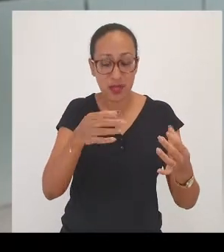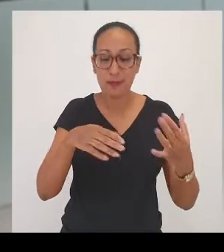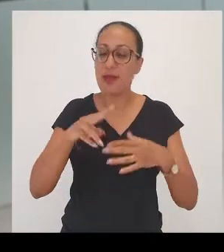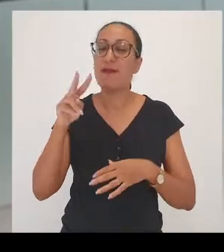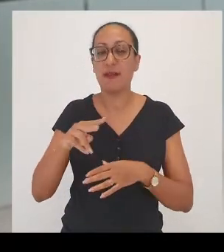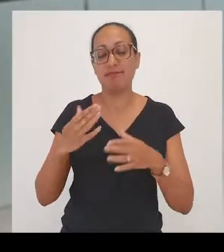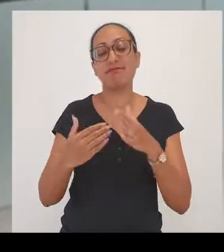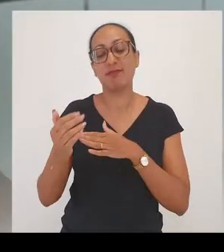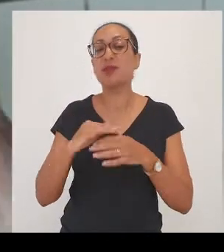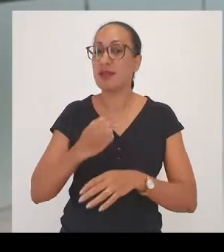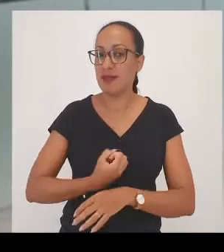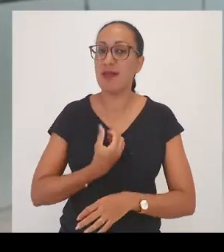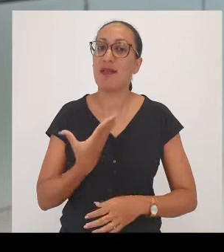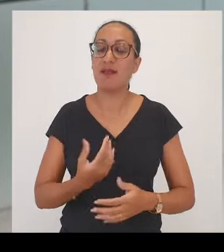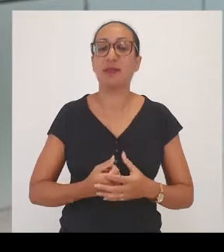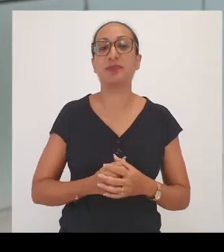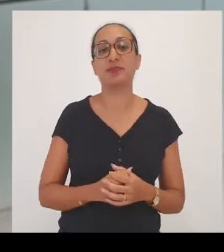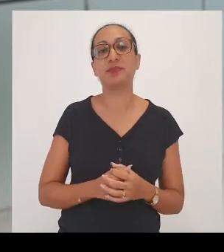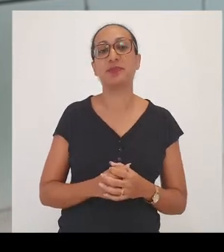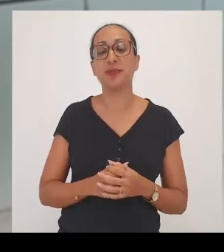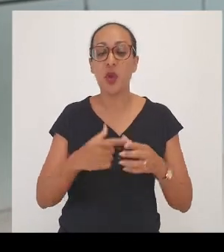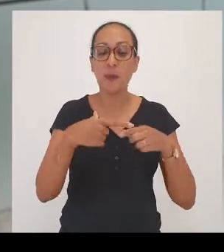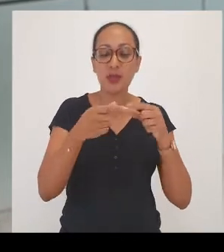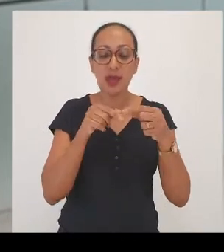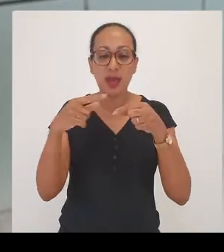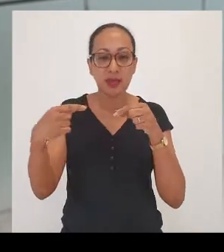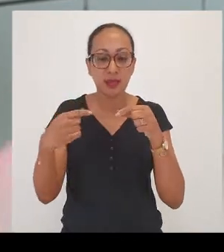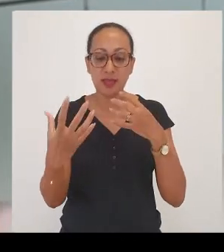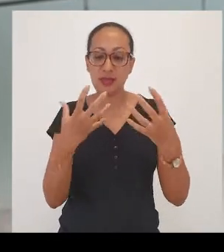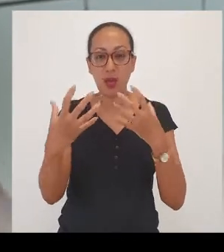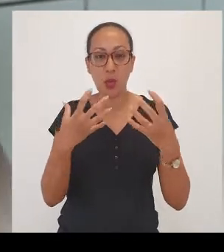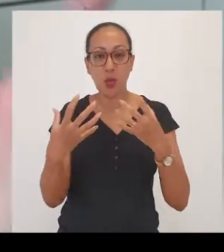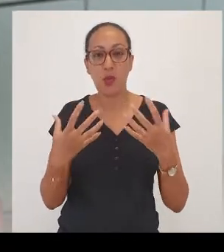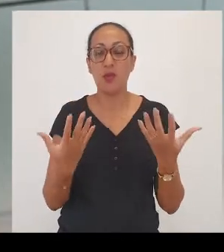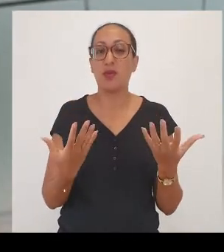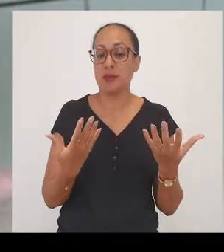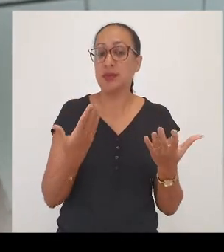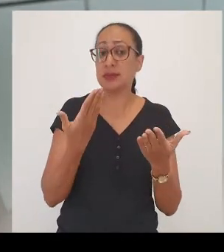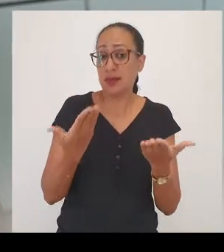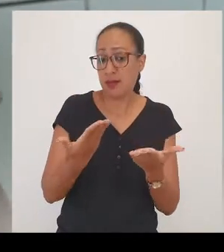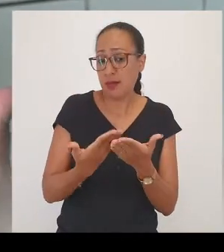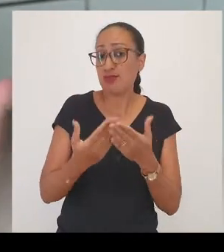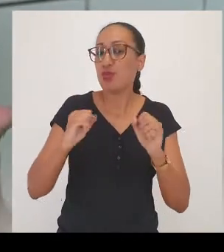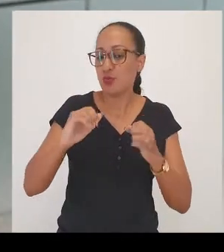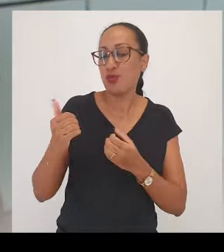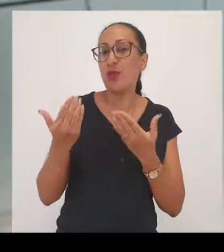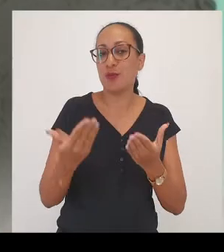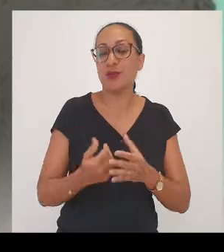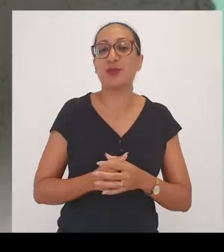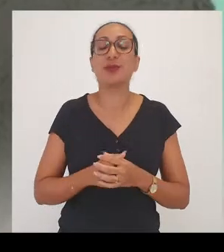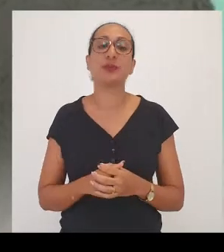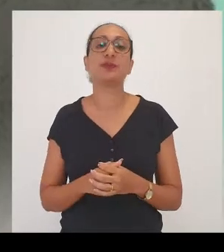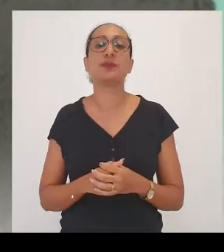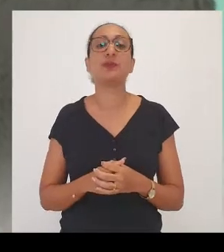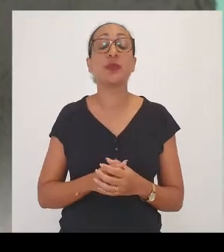le carrelage, c'est un métier d'art aussi. Il y a un côté mosaïque, il y a un côté déco qu'on peut